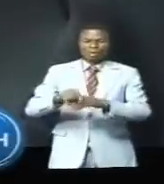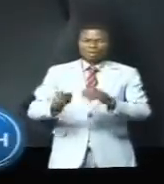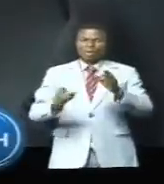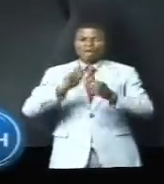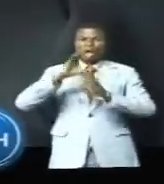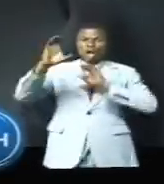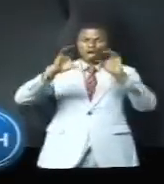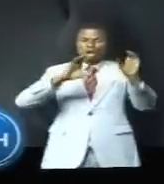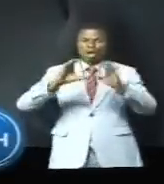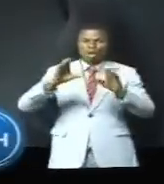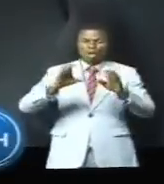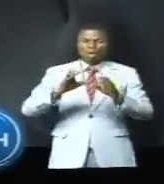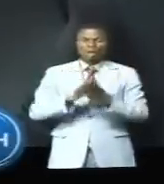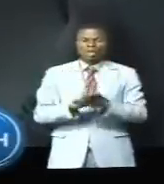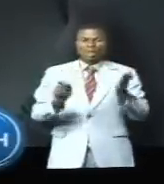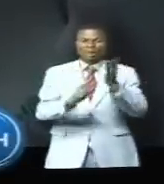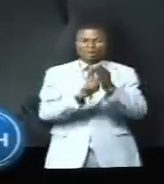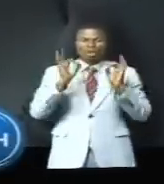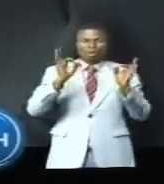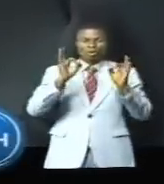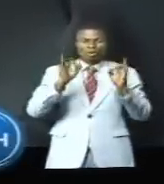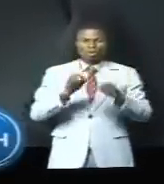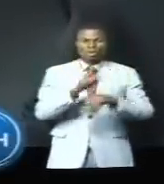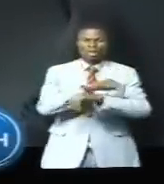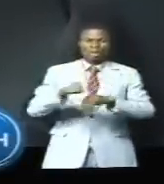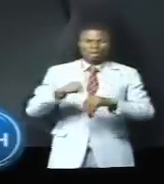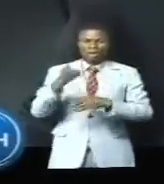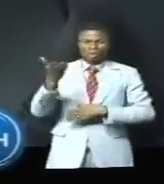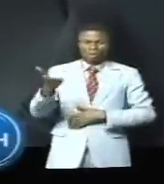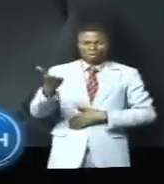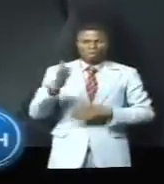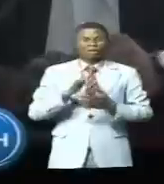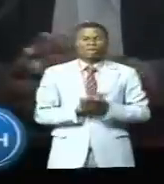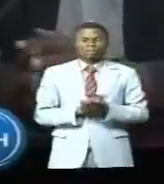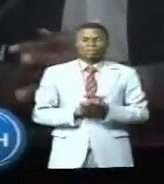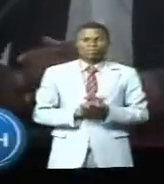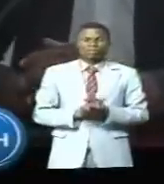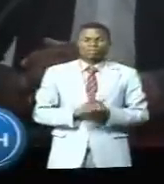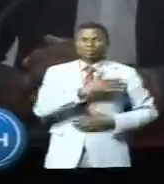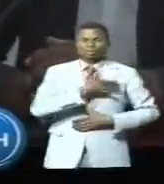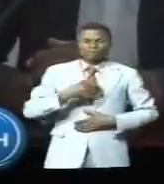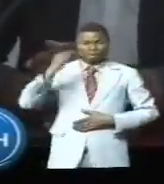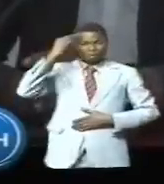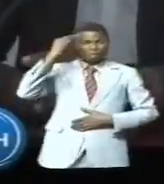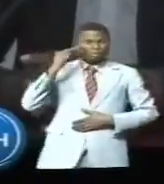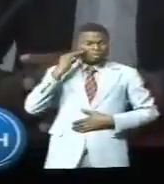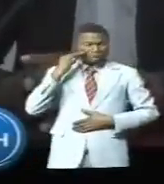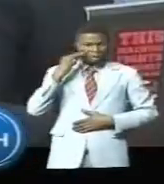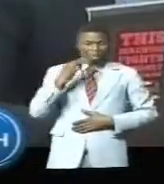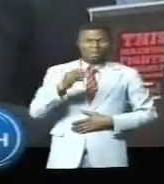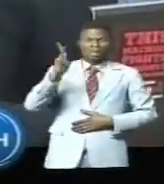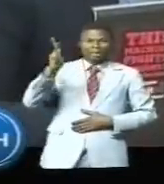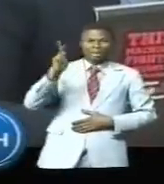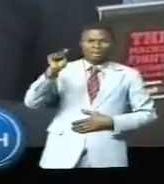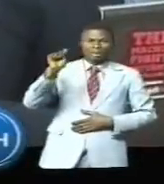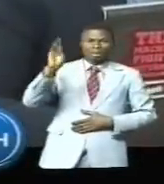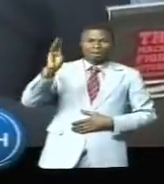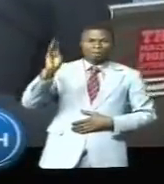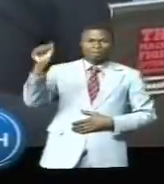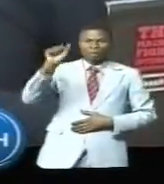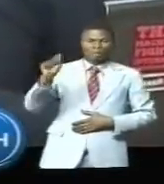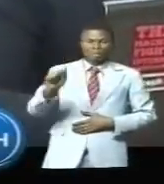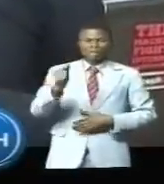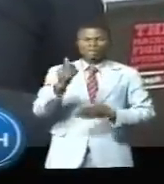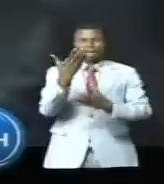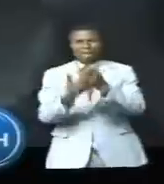et télécommunications et nouvelles technologies de l'information et de la communication PTENTIC au nom du ministre Kiba Samali Bahampeche. Maître